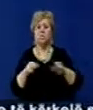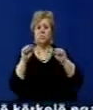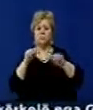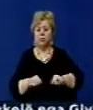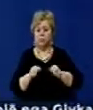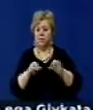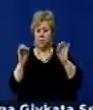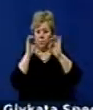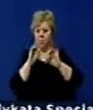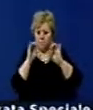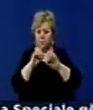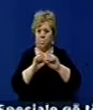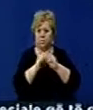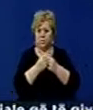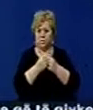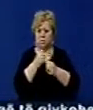s'mund të prish punë.